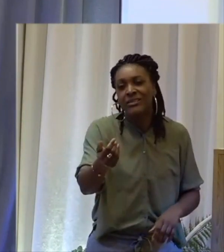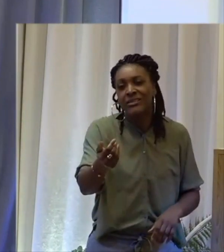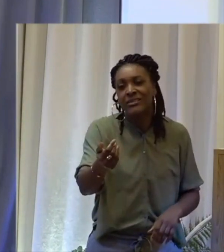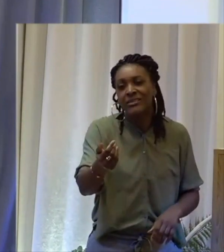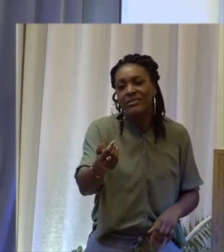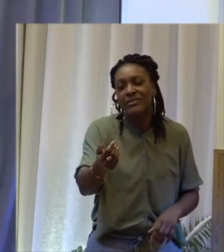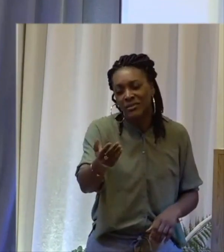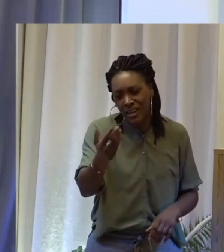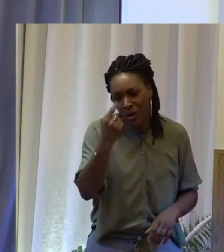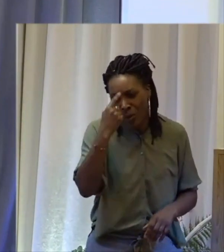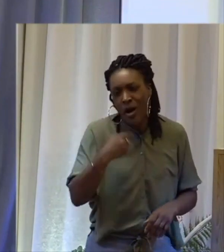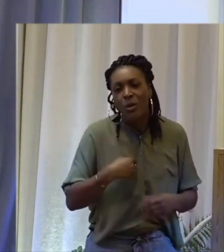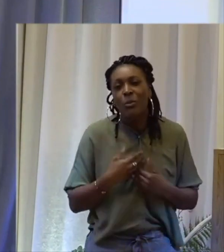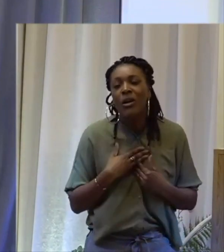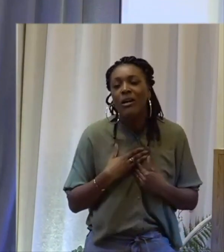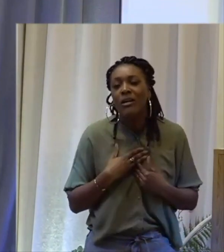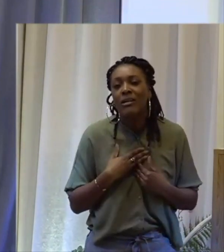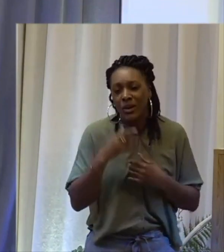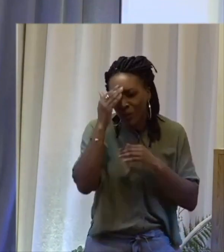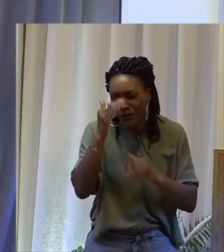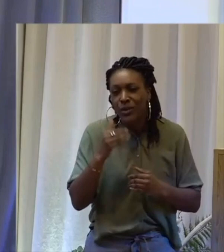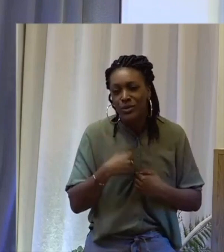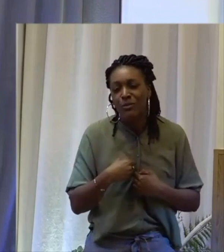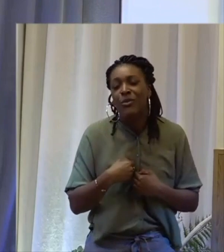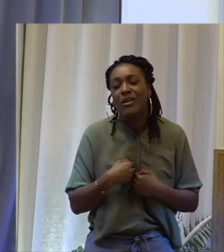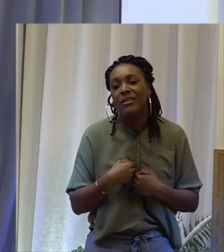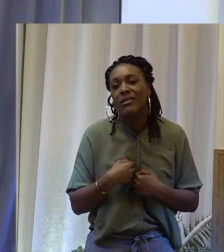Juste ta foi. Mets ta confiance en moi.